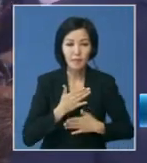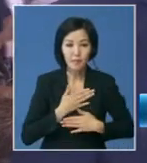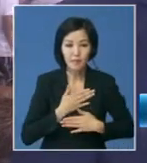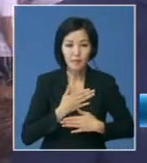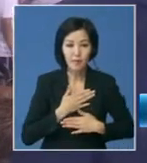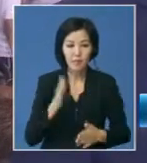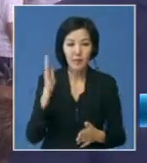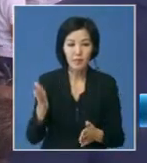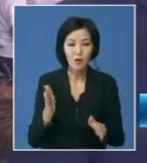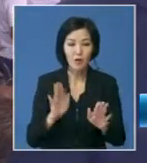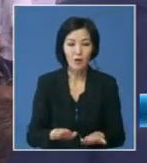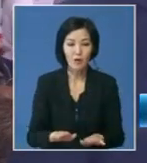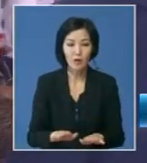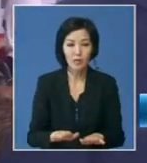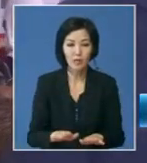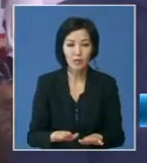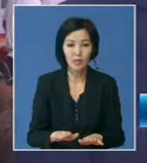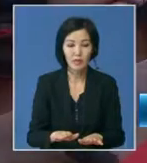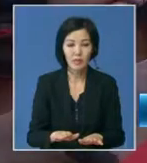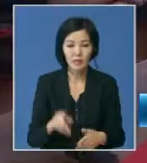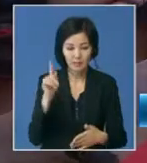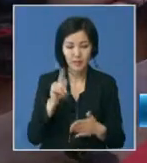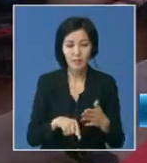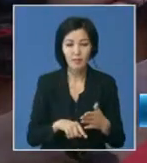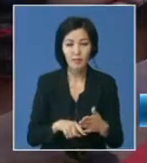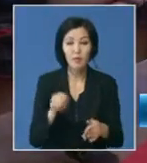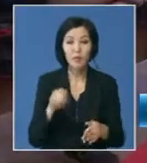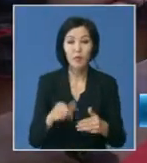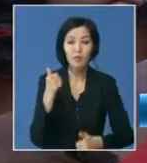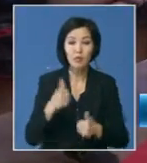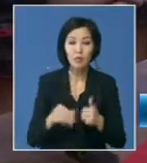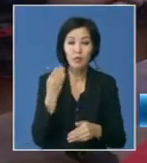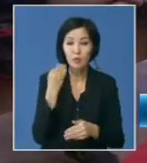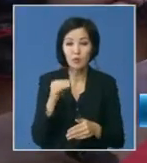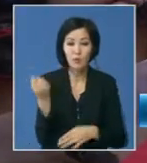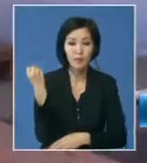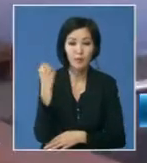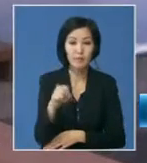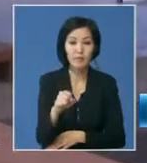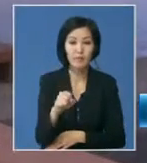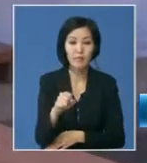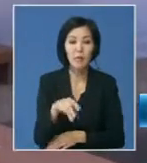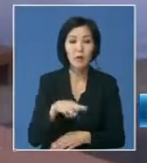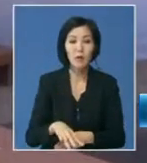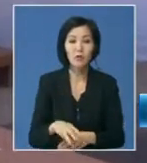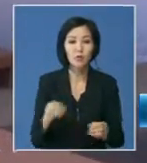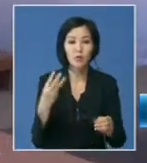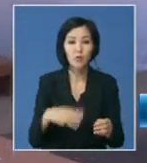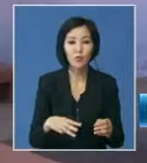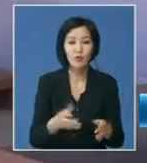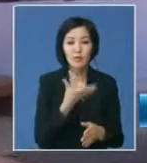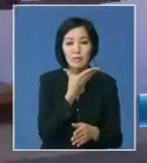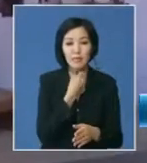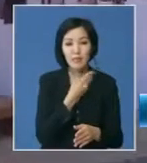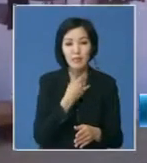алдағы орында да көріне ме деп тағы да осындай үміттеміз. Бұл жарыста үздік шыққандар маусымның 30-ы мен шілденің 8 аралығында Семей қаласында